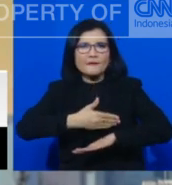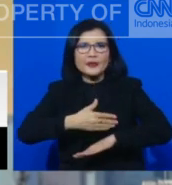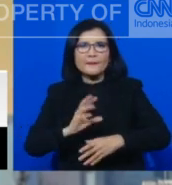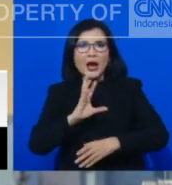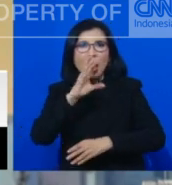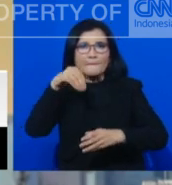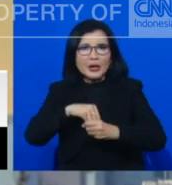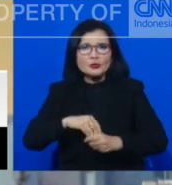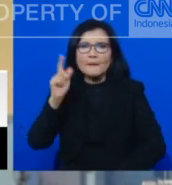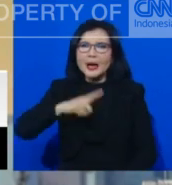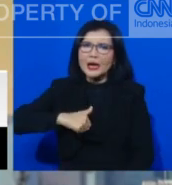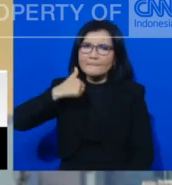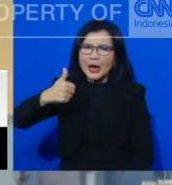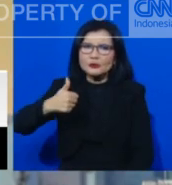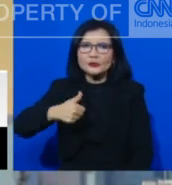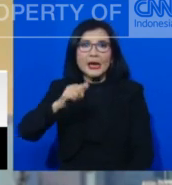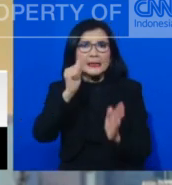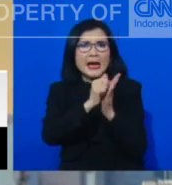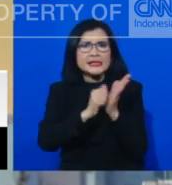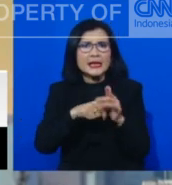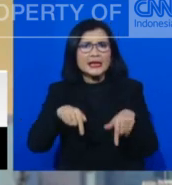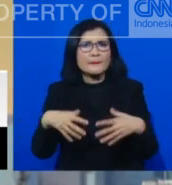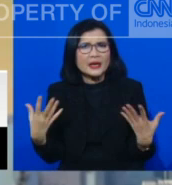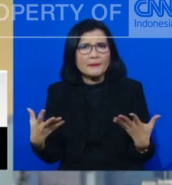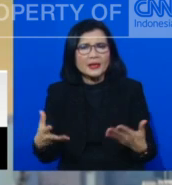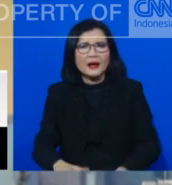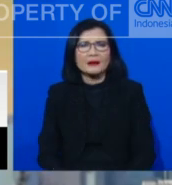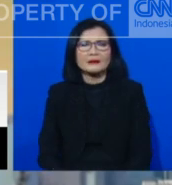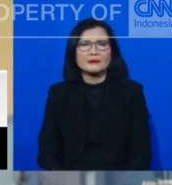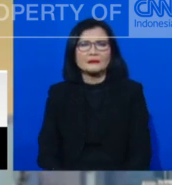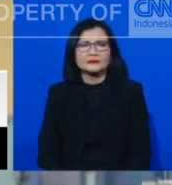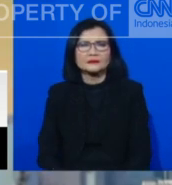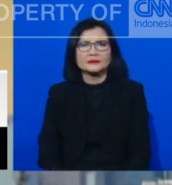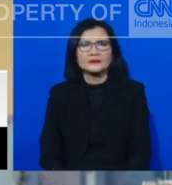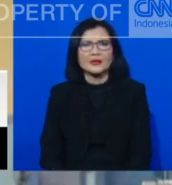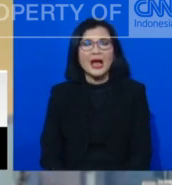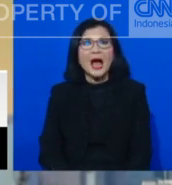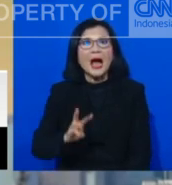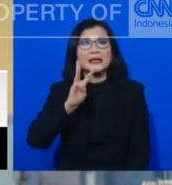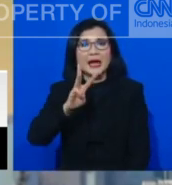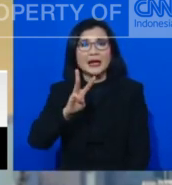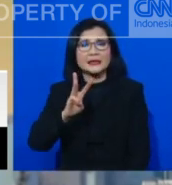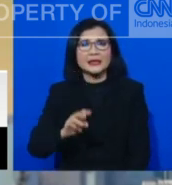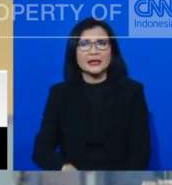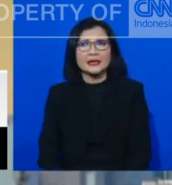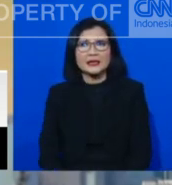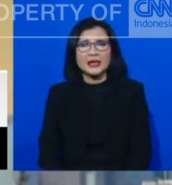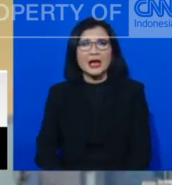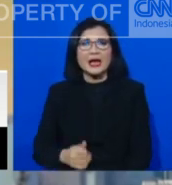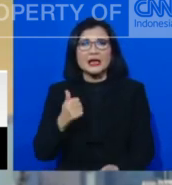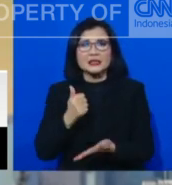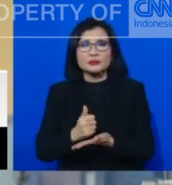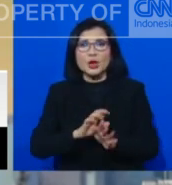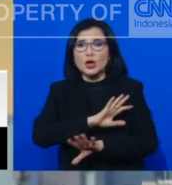movie di ajang Oscar ke 9 pertama ini ya jadi ada tiga semuanya sebenarnya di